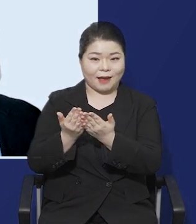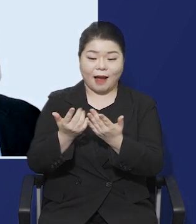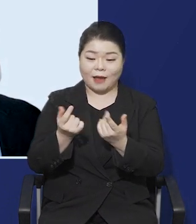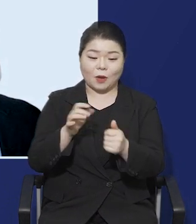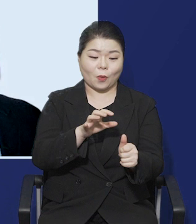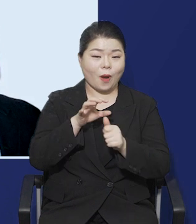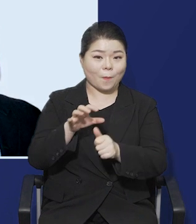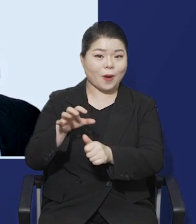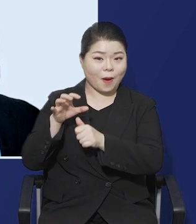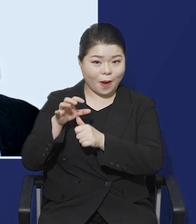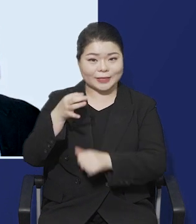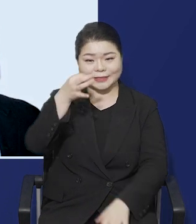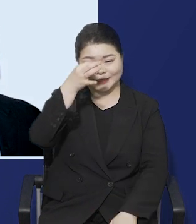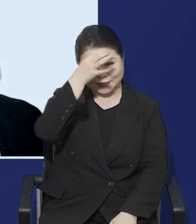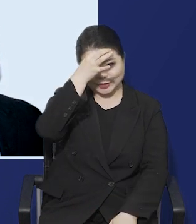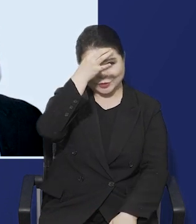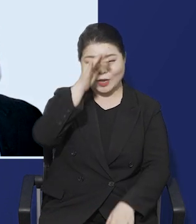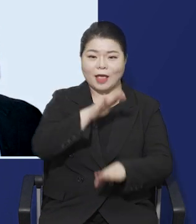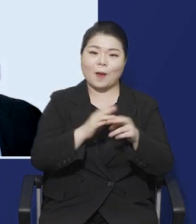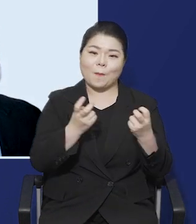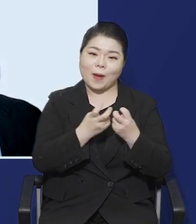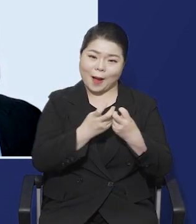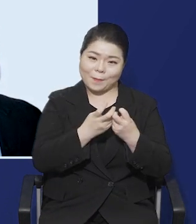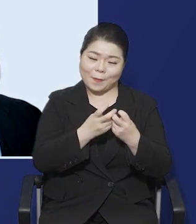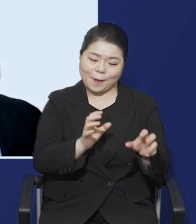그러한 그 기술과 솔루션을